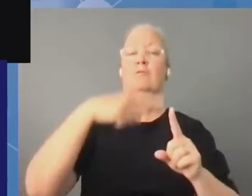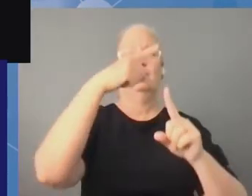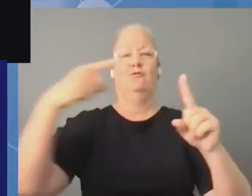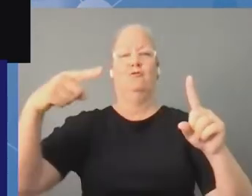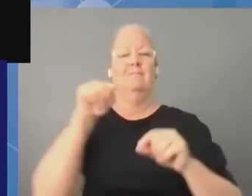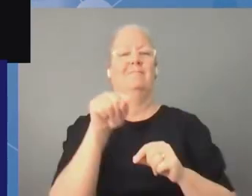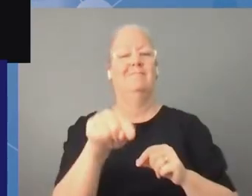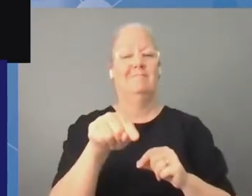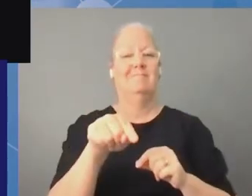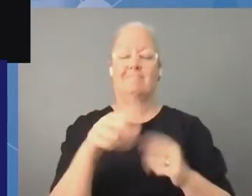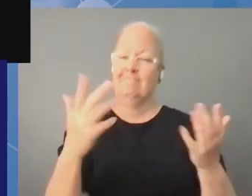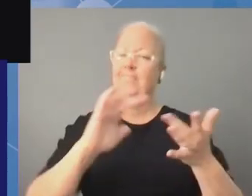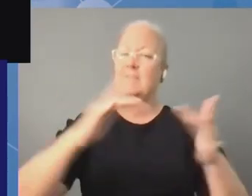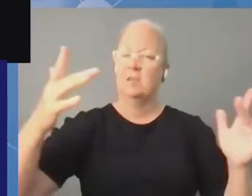的